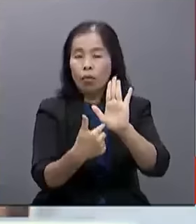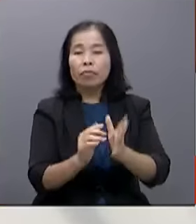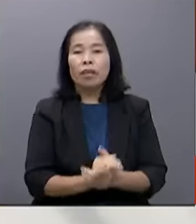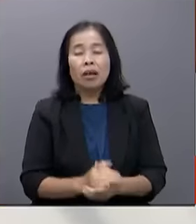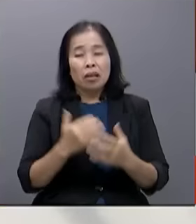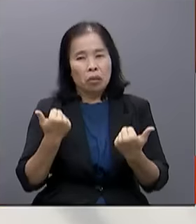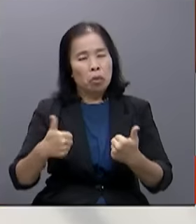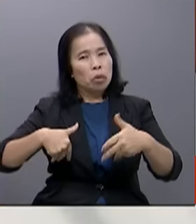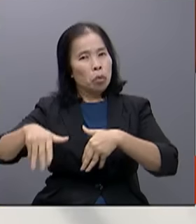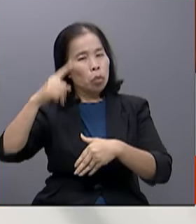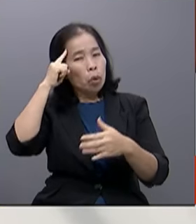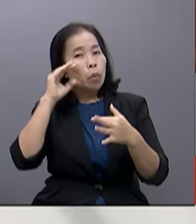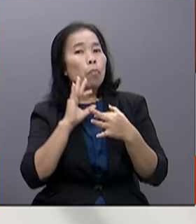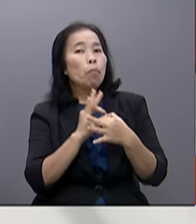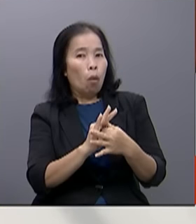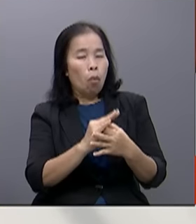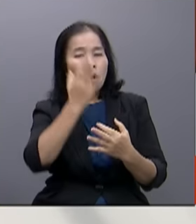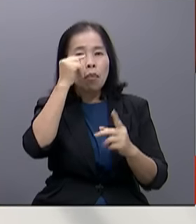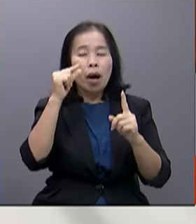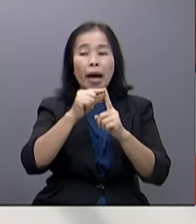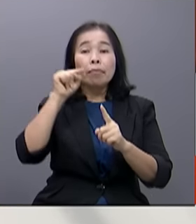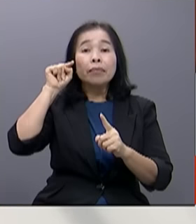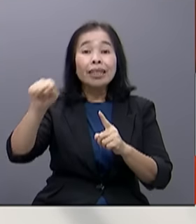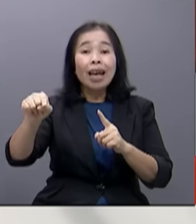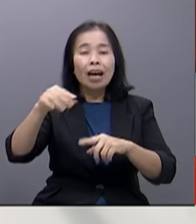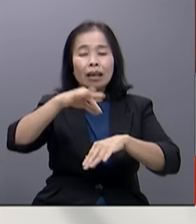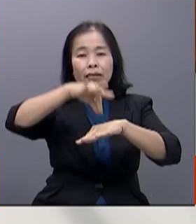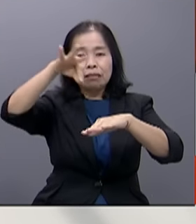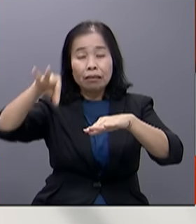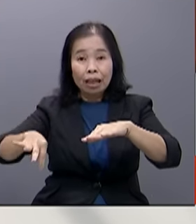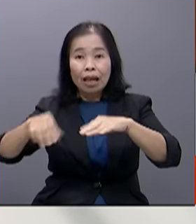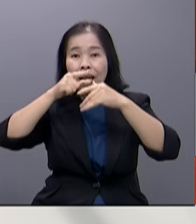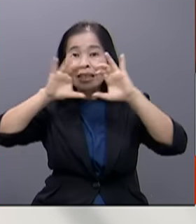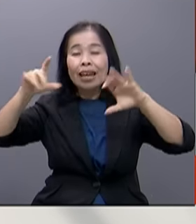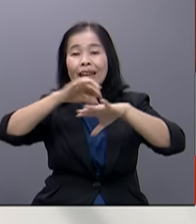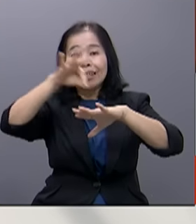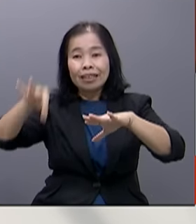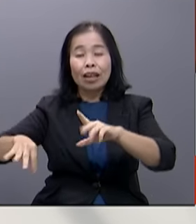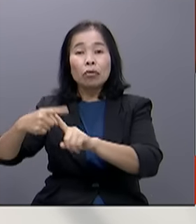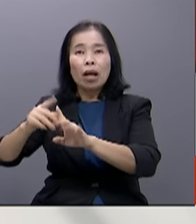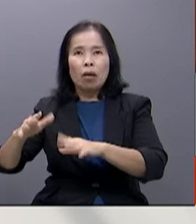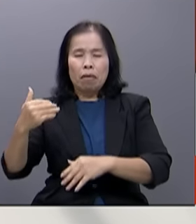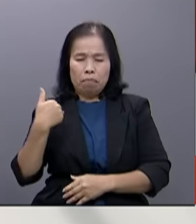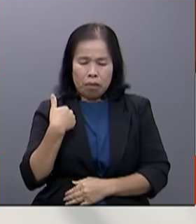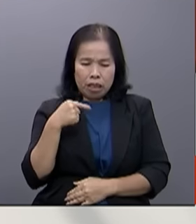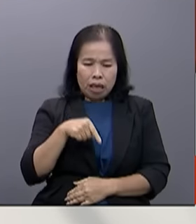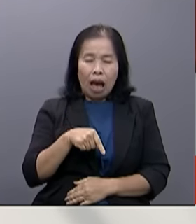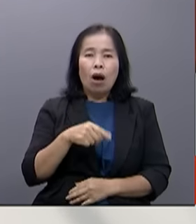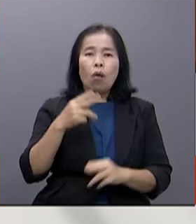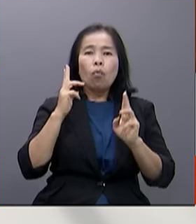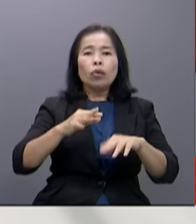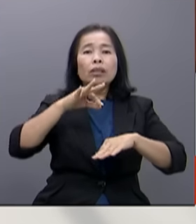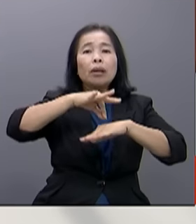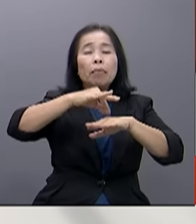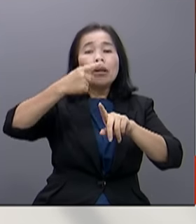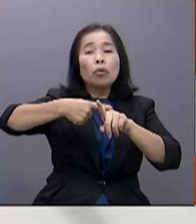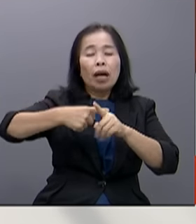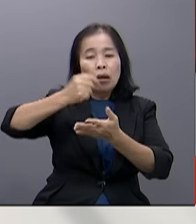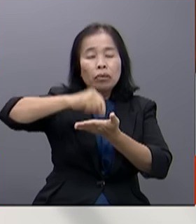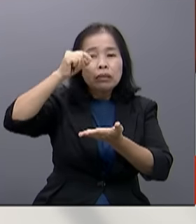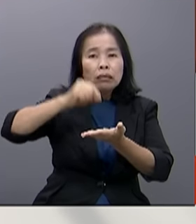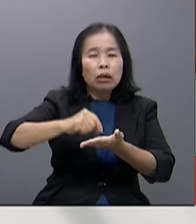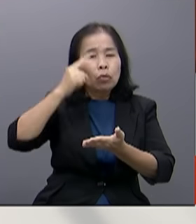งว่ากับคำสั่งที่ออกจากราชการไว้ก่อนเนี่ยคนที่เซ็นคำสั่งก็คือบิ๊กต่ายนะคะคือพลเอกกิติรัตน์นะคะพันเพชร